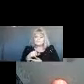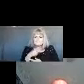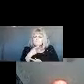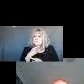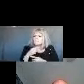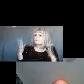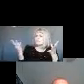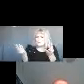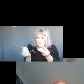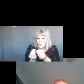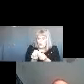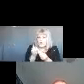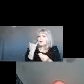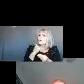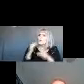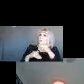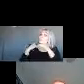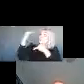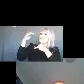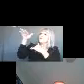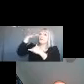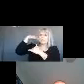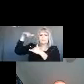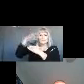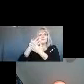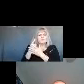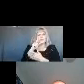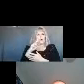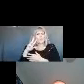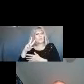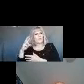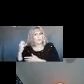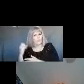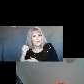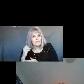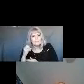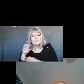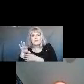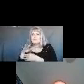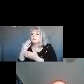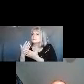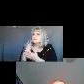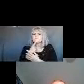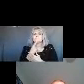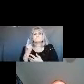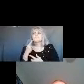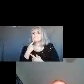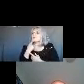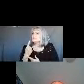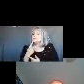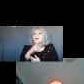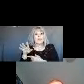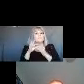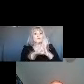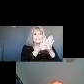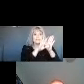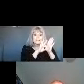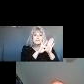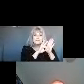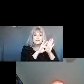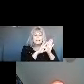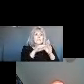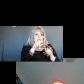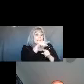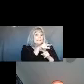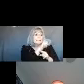terug, hulle is terug Jerusalem toe en hulle het by mekaar gekom in die boventrek waar hulle gebly het. En hulle was omtrent 120 disciples by mekaar. En